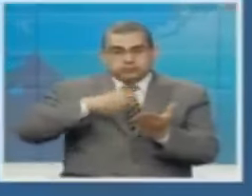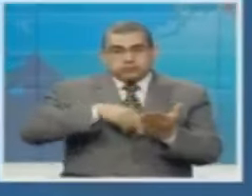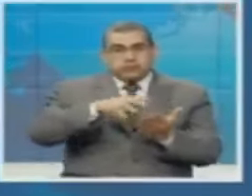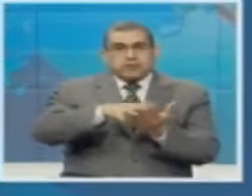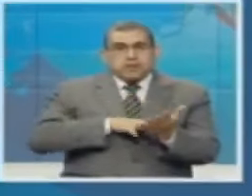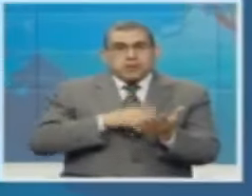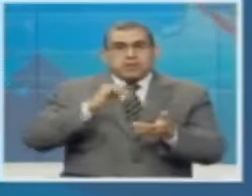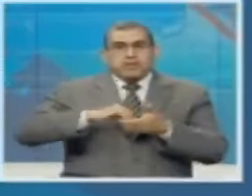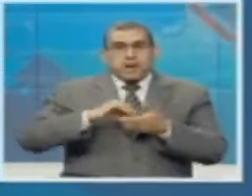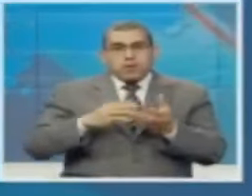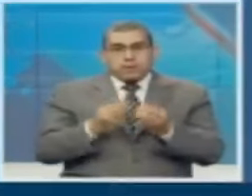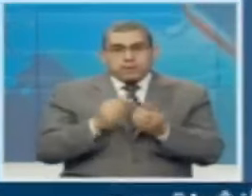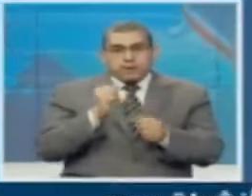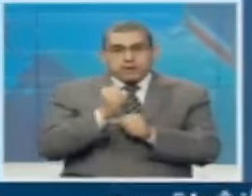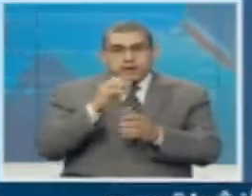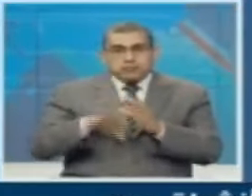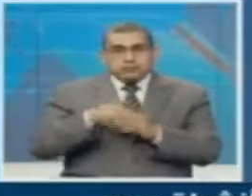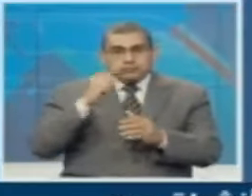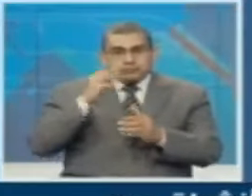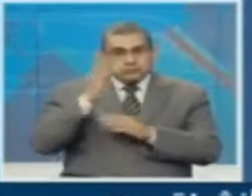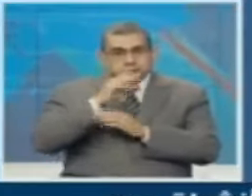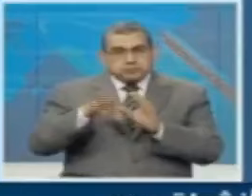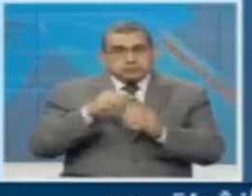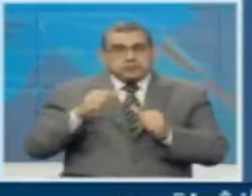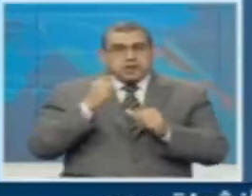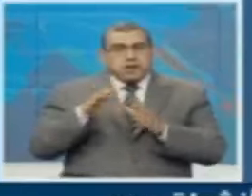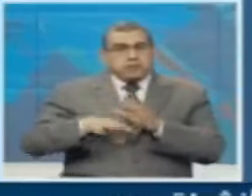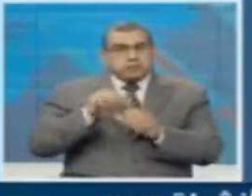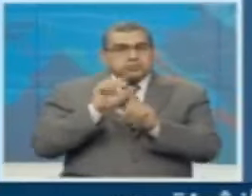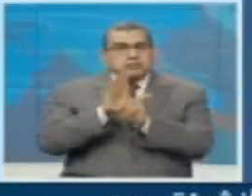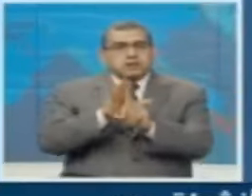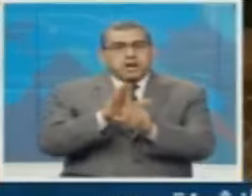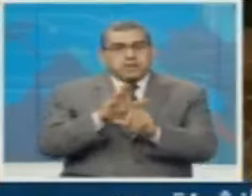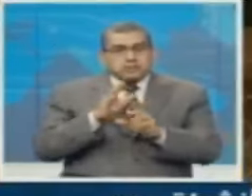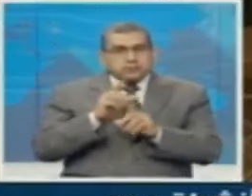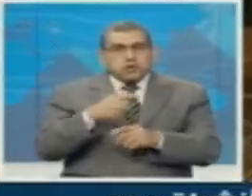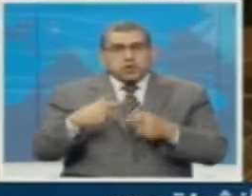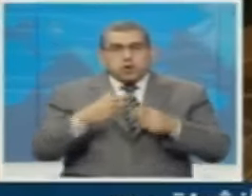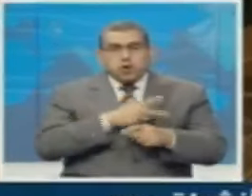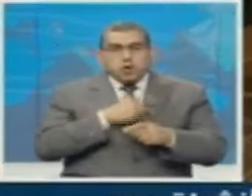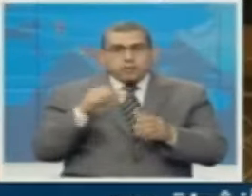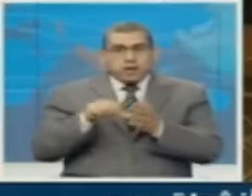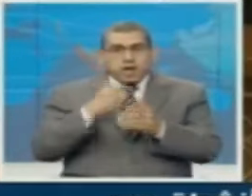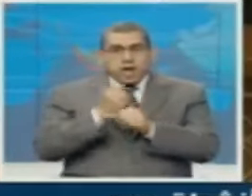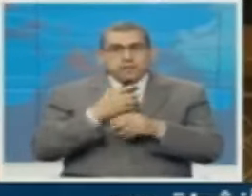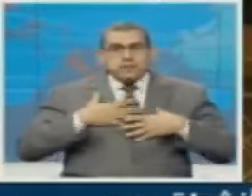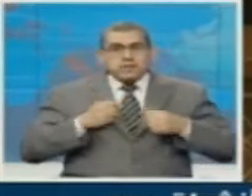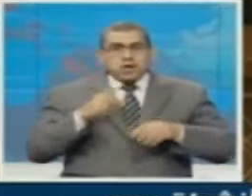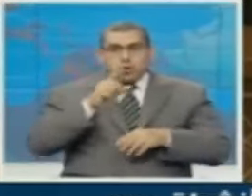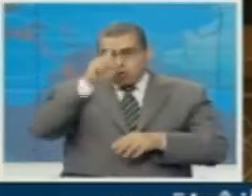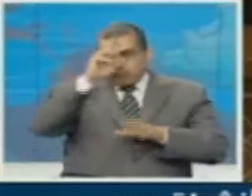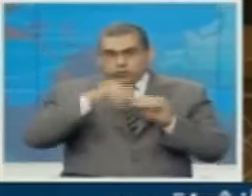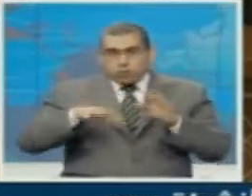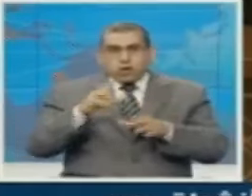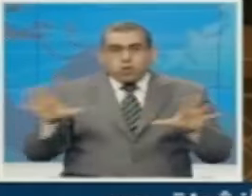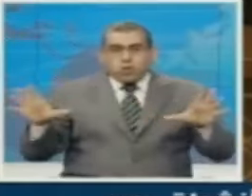توقيع بروتوكول تعاون بشأن تصميم وتنفيذ أنشطة دعم وتعزيز حوكمة قطاع الخدمات الصحية بجمهورية